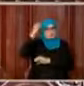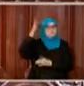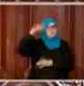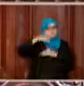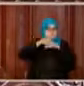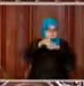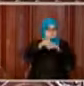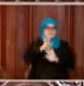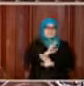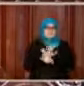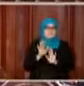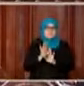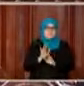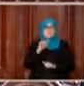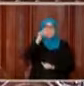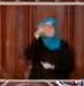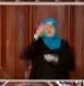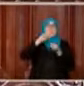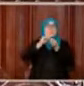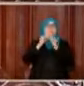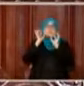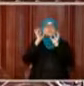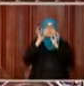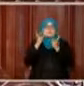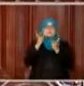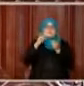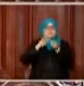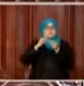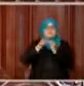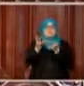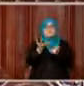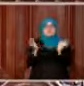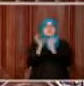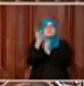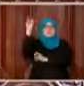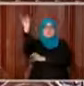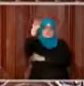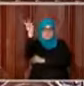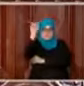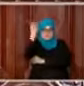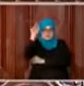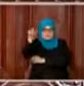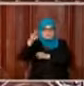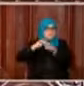وأولها قضية شعبنا في فلسطين.